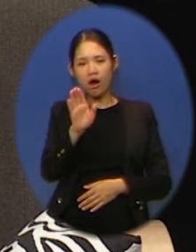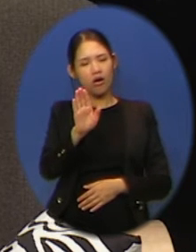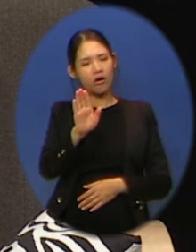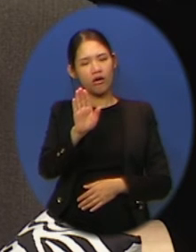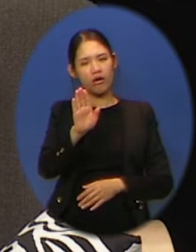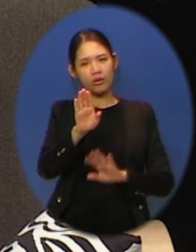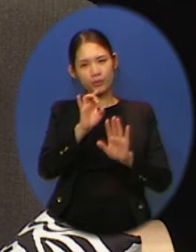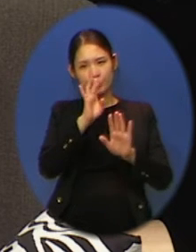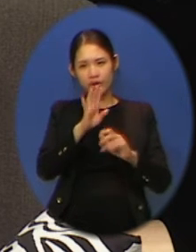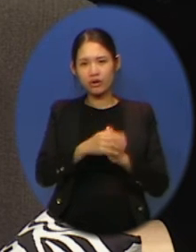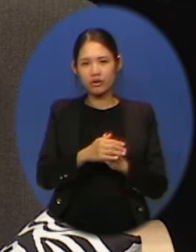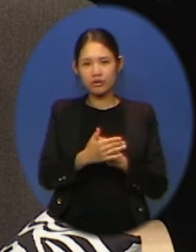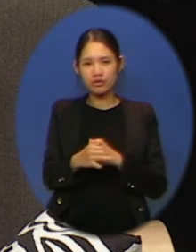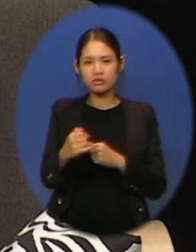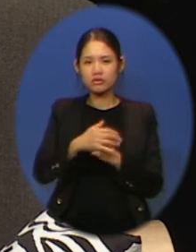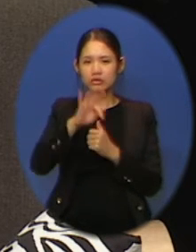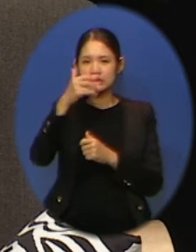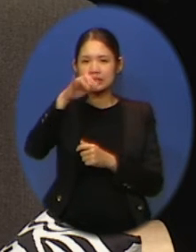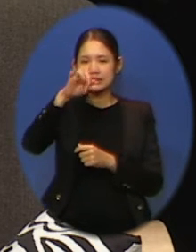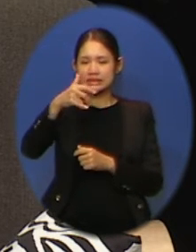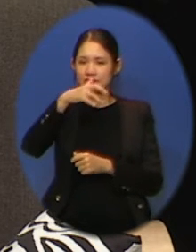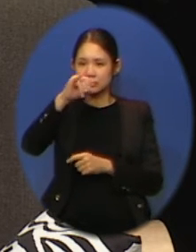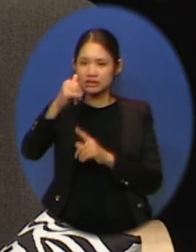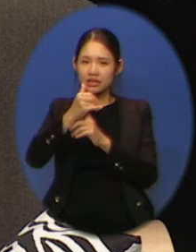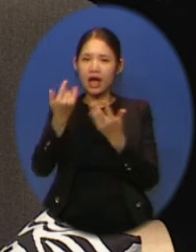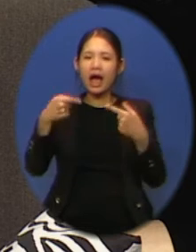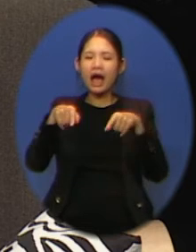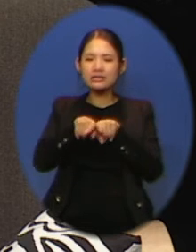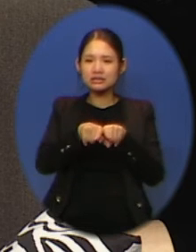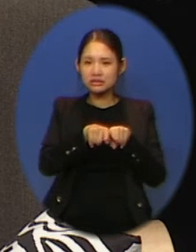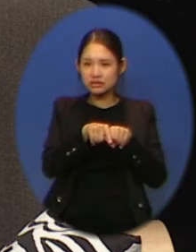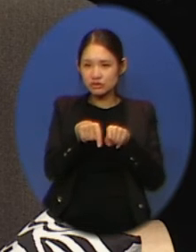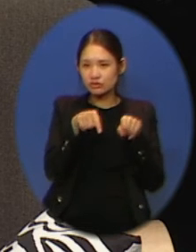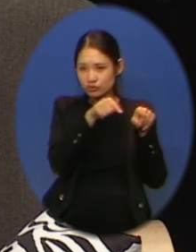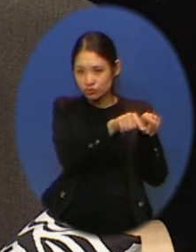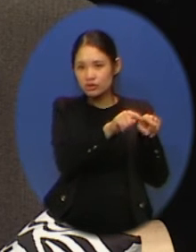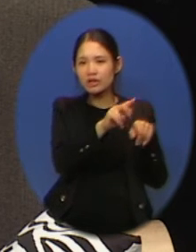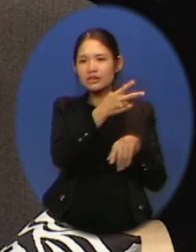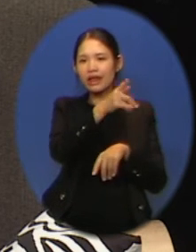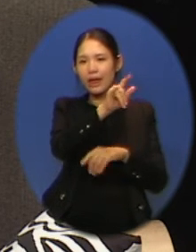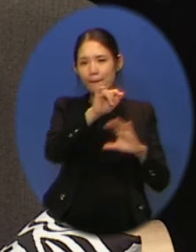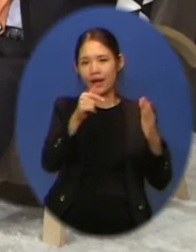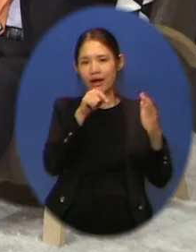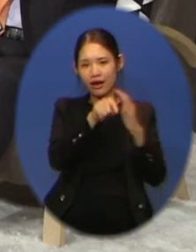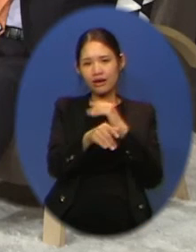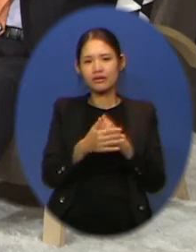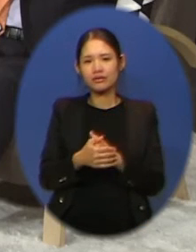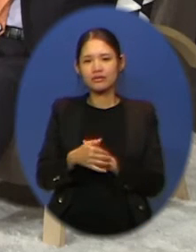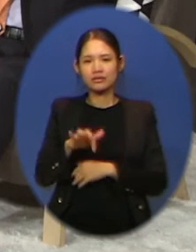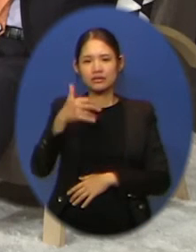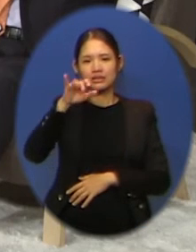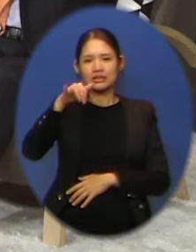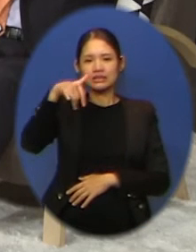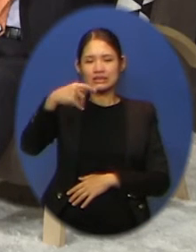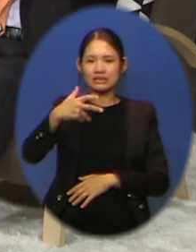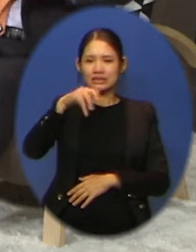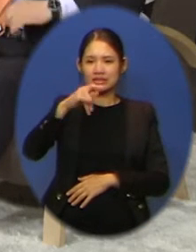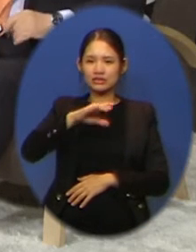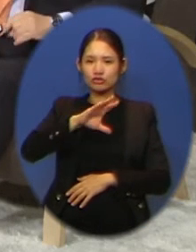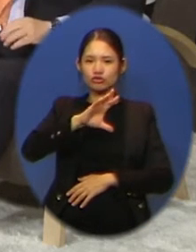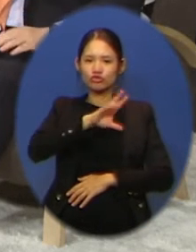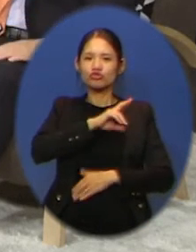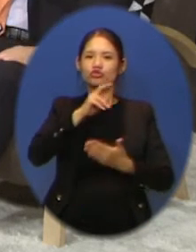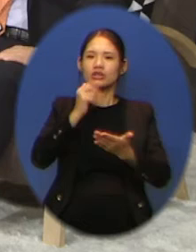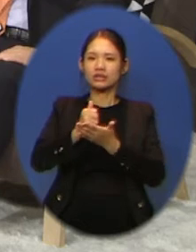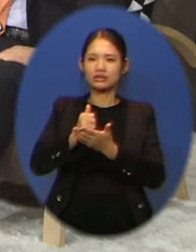이건 안 되겠다. 그래서 김그리치랑 같이 대만을 갔습니다. 네. 가서 그 당시에 김글리치가 국회의장이었죠. 예, 예.